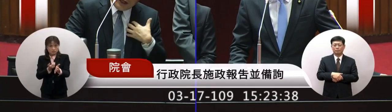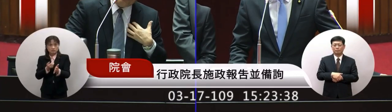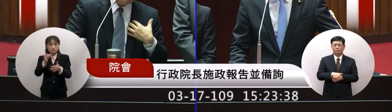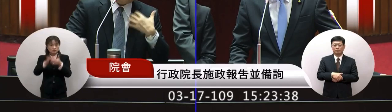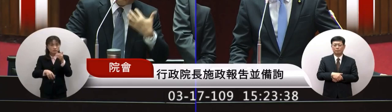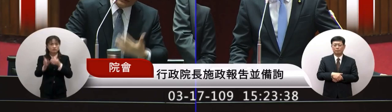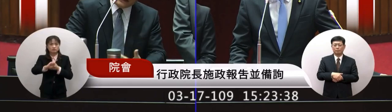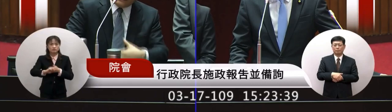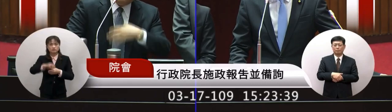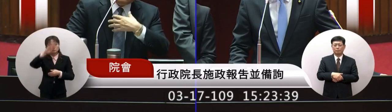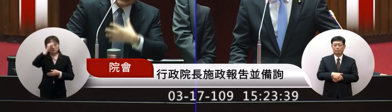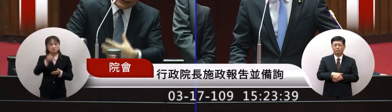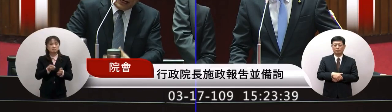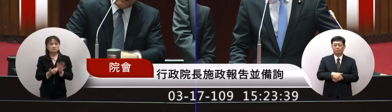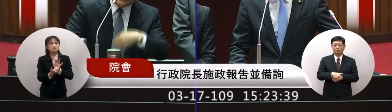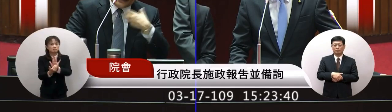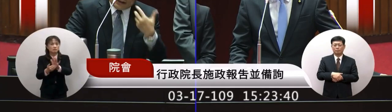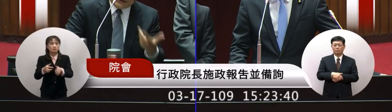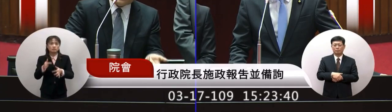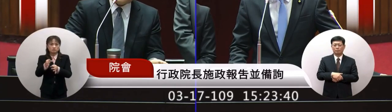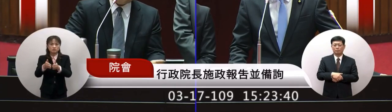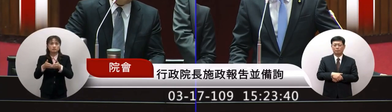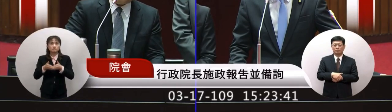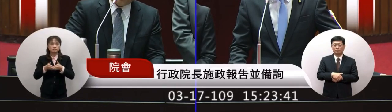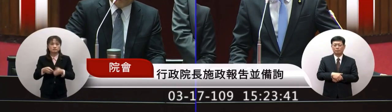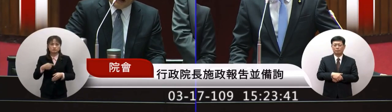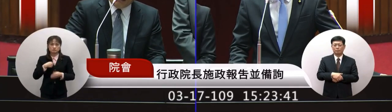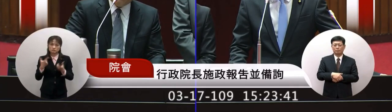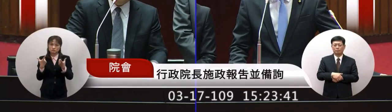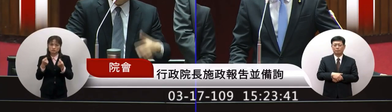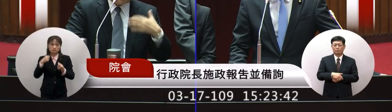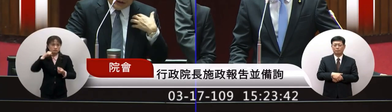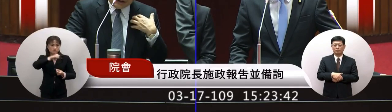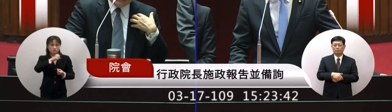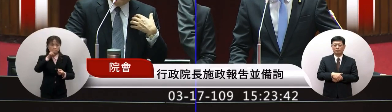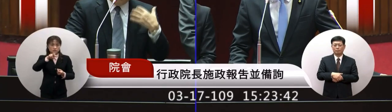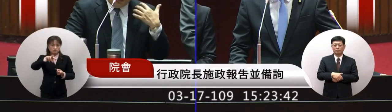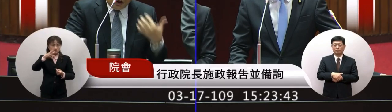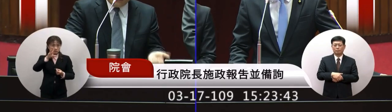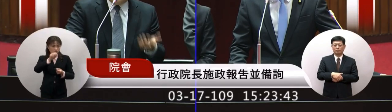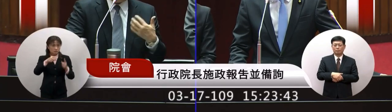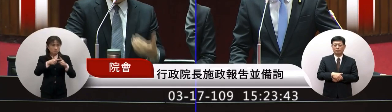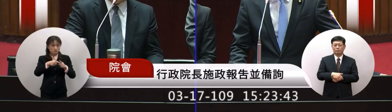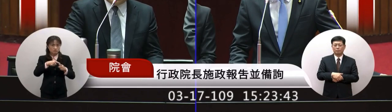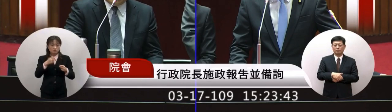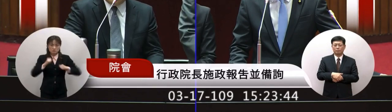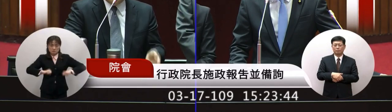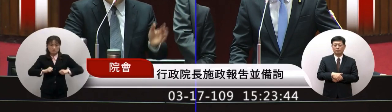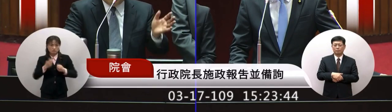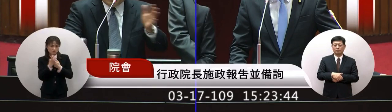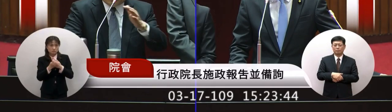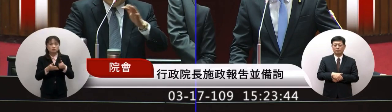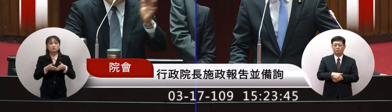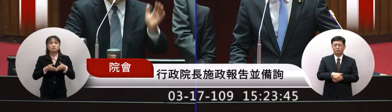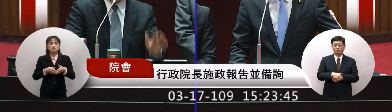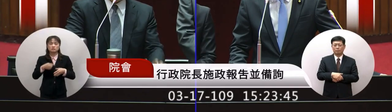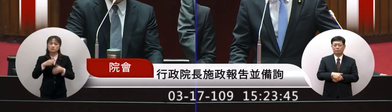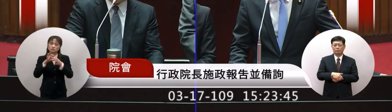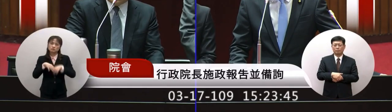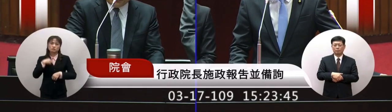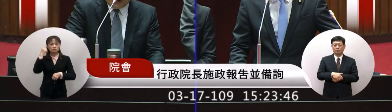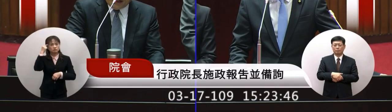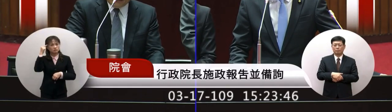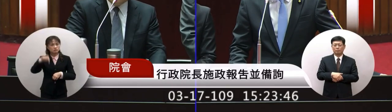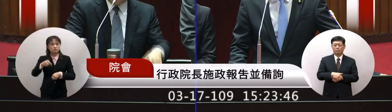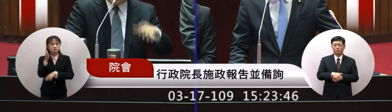为我也必须顾得到在台湾的2300万同胞。所以我也是觉得不必有那么多的政